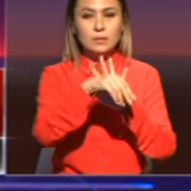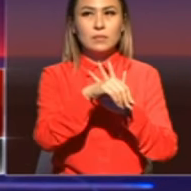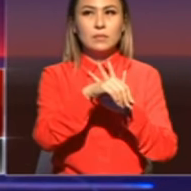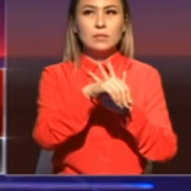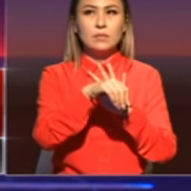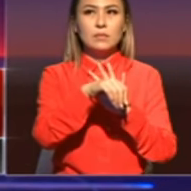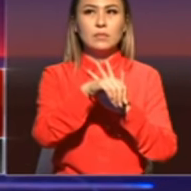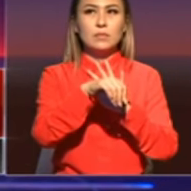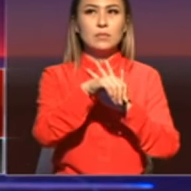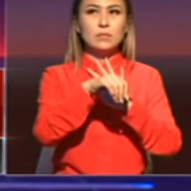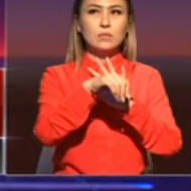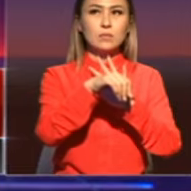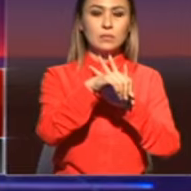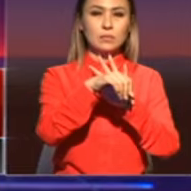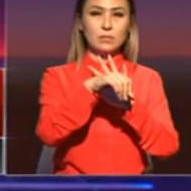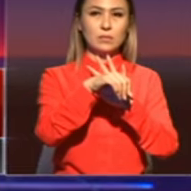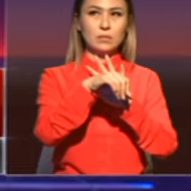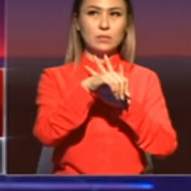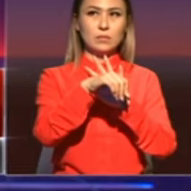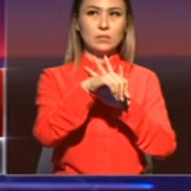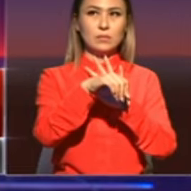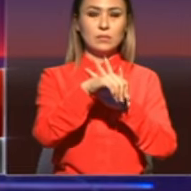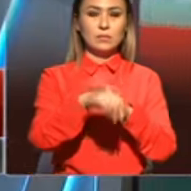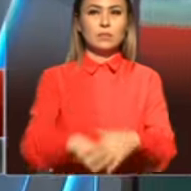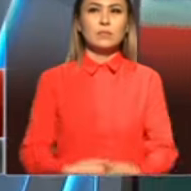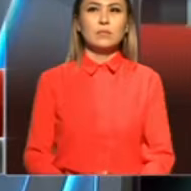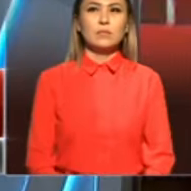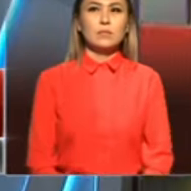тұрған. Сол кестен шығарсаңыздар.